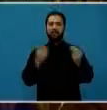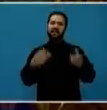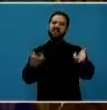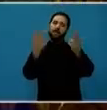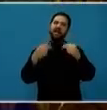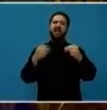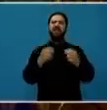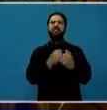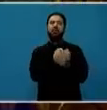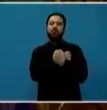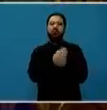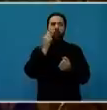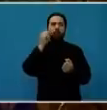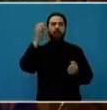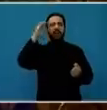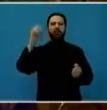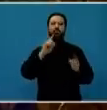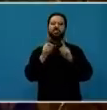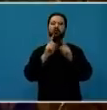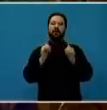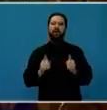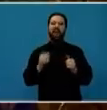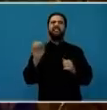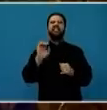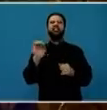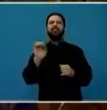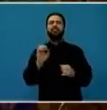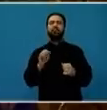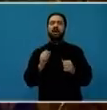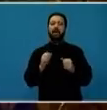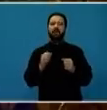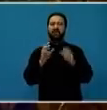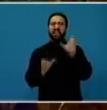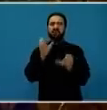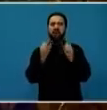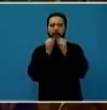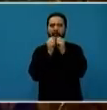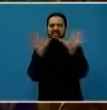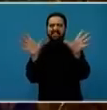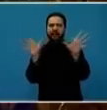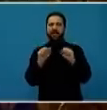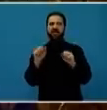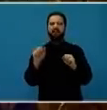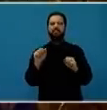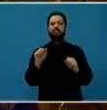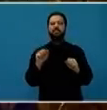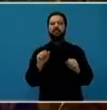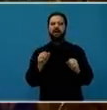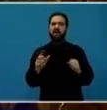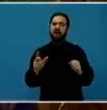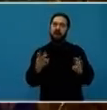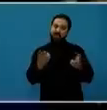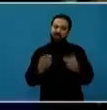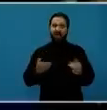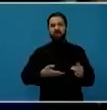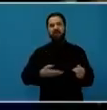Bine v-am regăsit, doamnelor și domnilor. Vorbim în această ediție despre blestem. Este alături de mine pentru discuție părintele Ovidiu